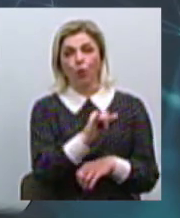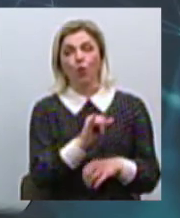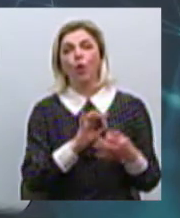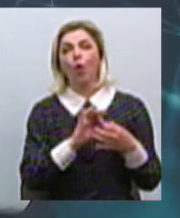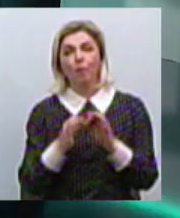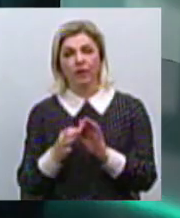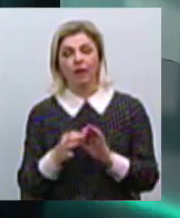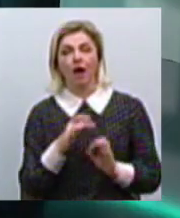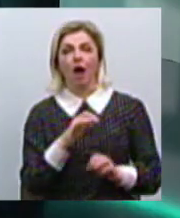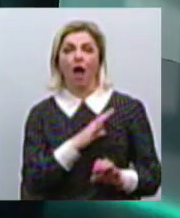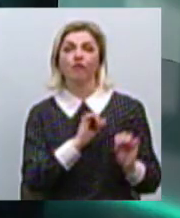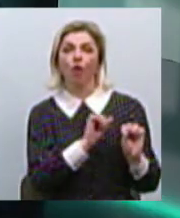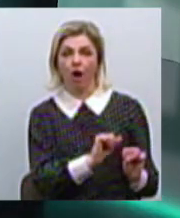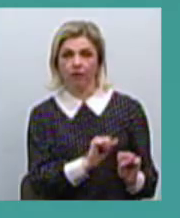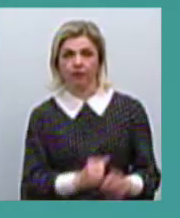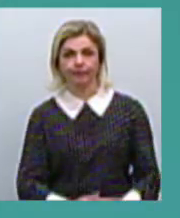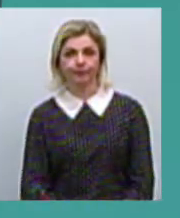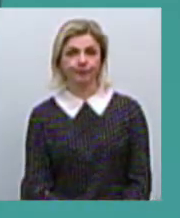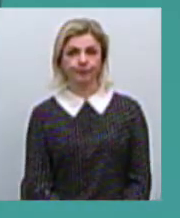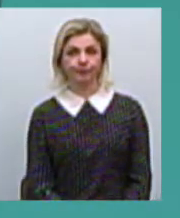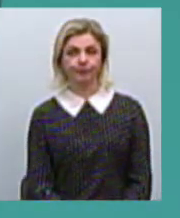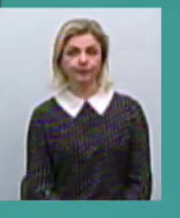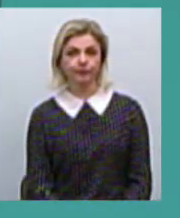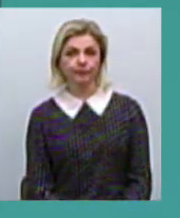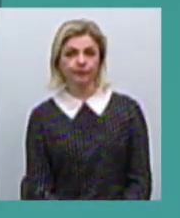Кашенка. Давайте послухаємо.